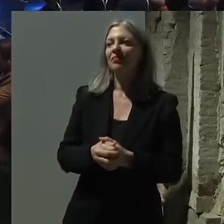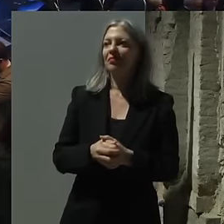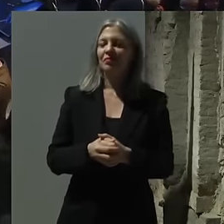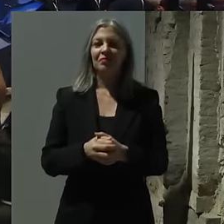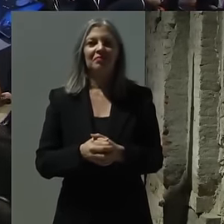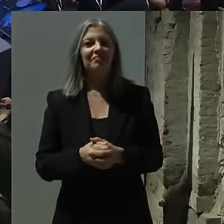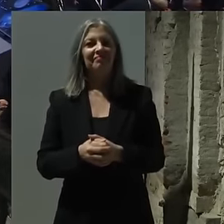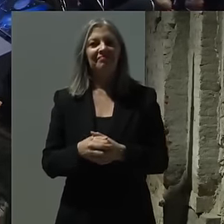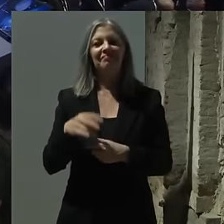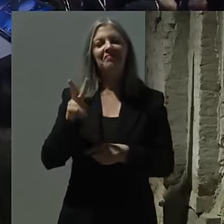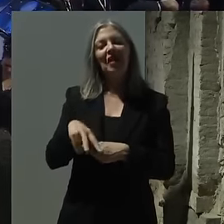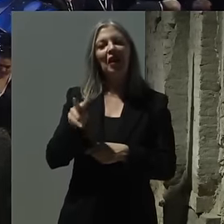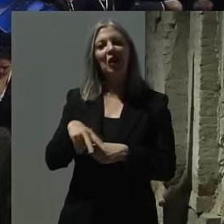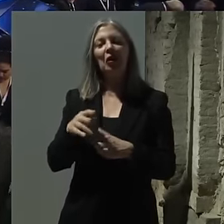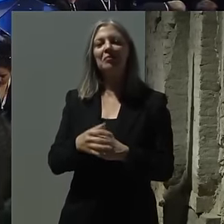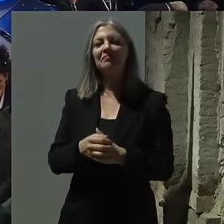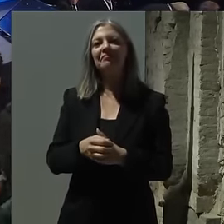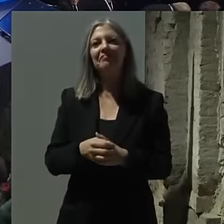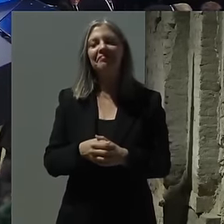è difficile immaginare